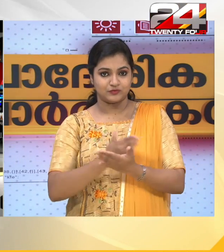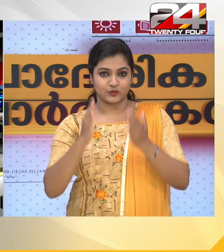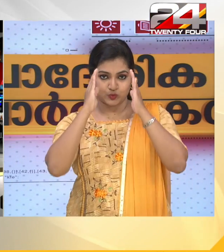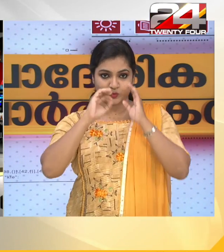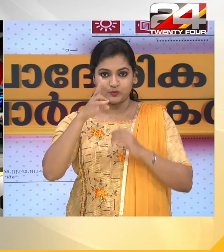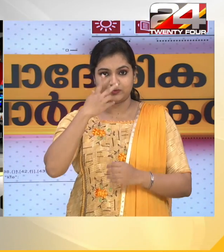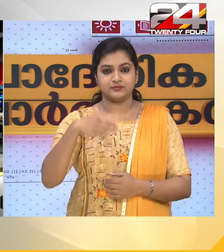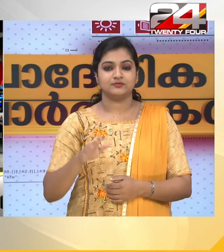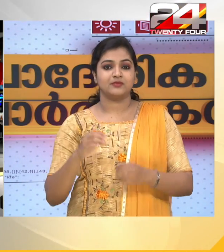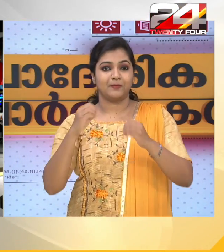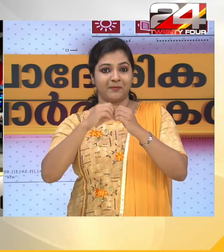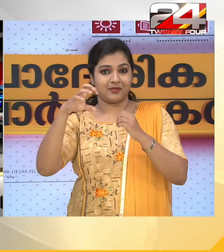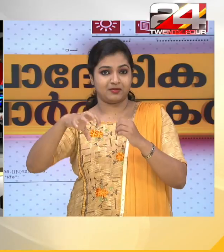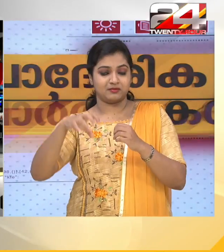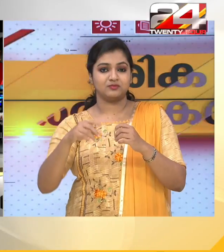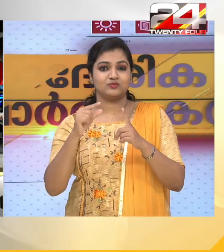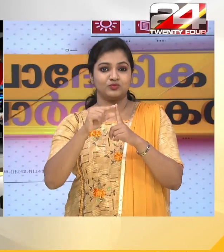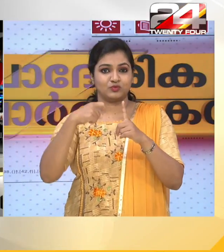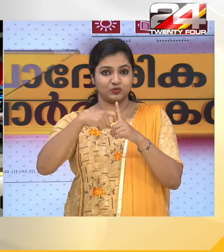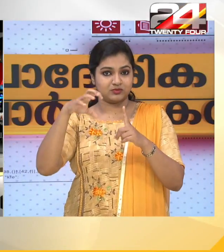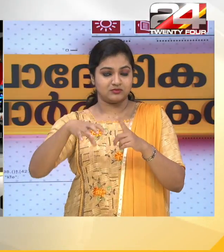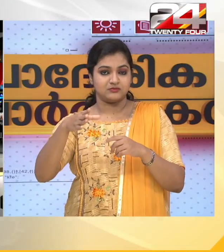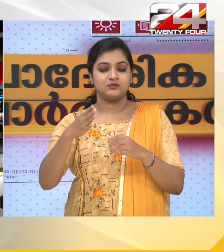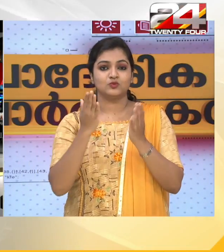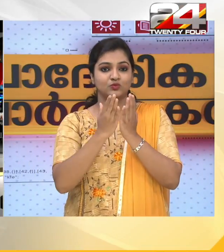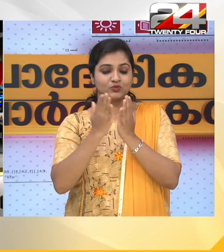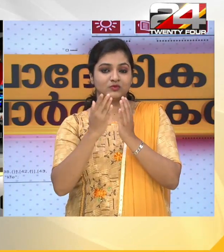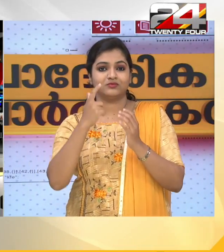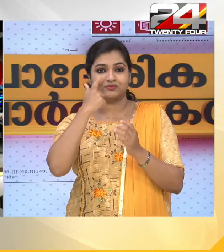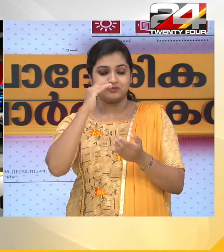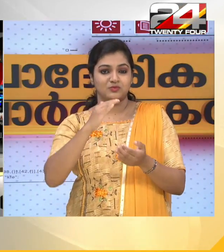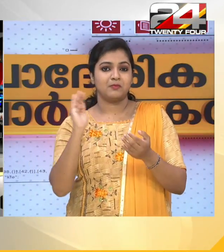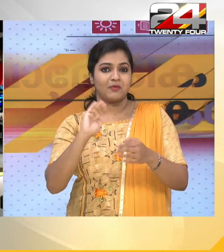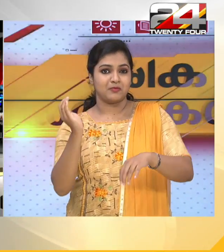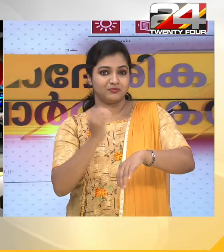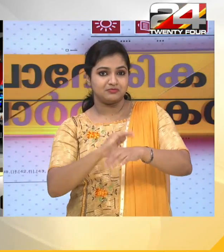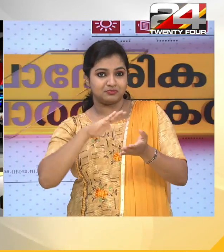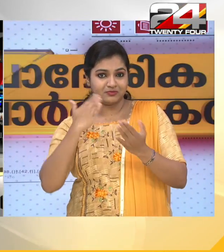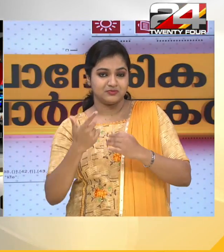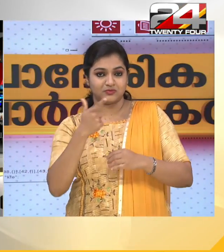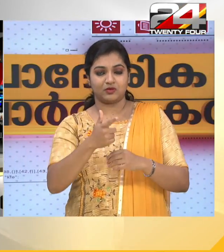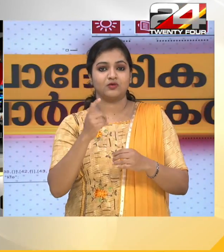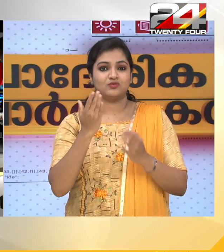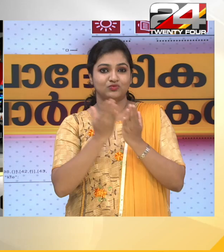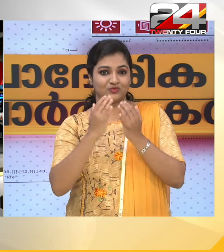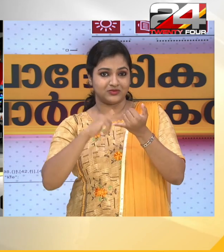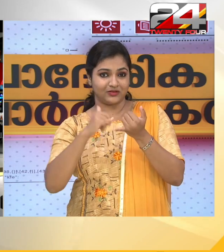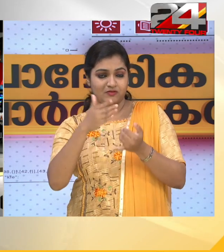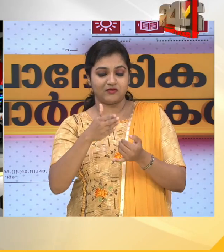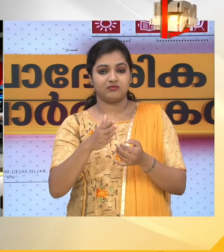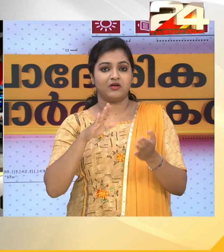വിശദമായ റിപ്പോർട്ടുകളിലേക്ക്. ബത്തേരി പുത്തൻകുന്നിൽ സ്കൂളിൽ വിദ്യാർത്ഥിനി പാമ്പ് കടിയേറ്റ് മരിച്ച സംഭവത്തിൽ സർവജന സ്കൂളിനെതിരെ